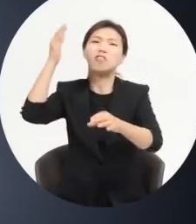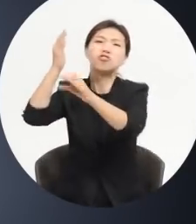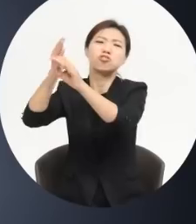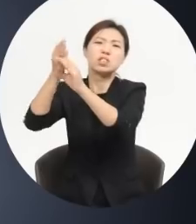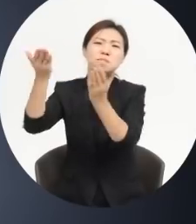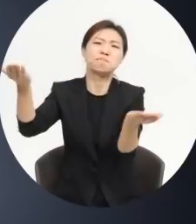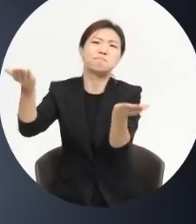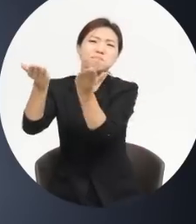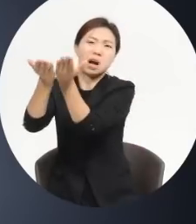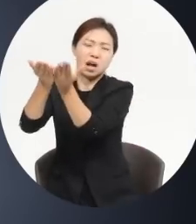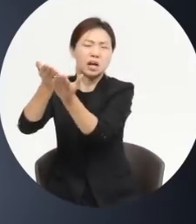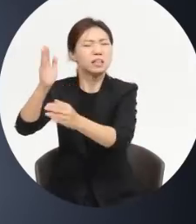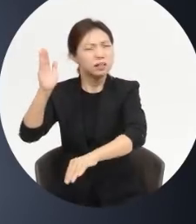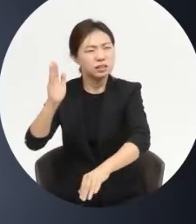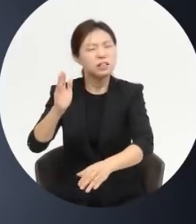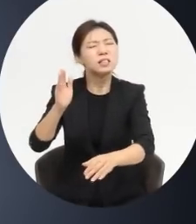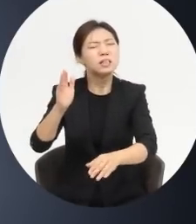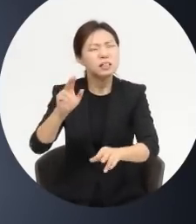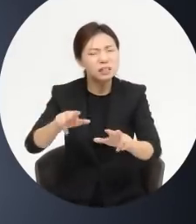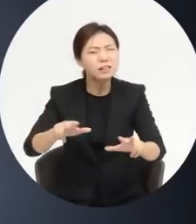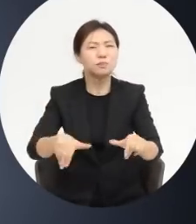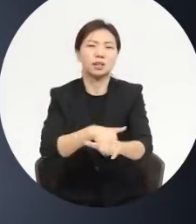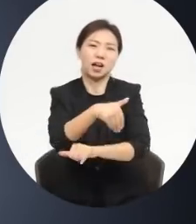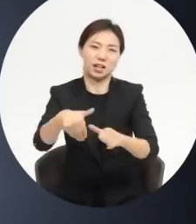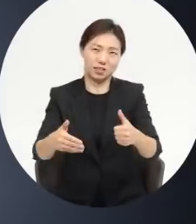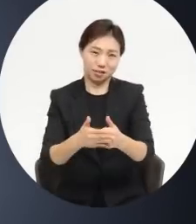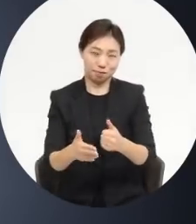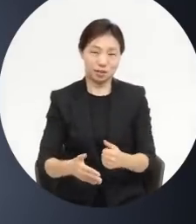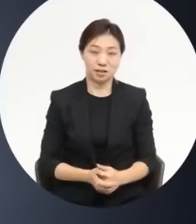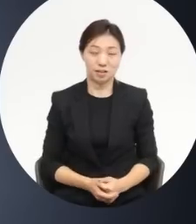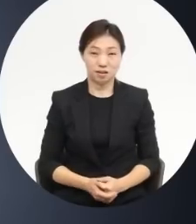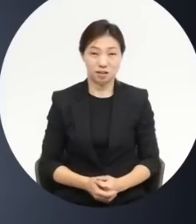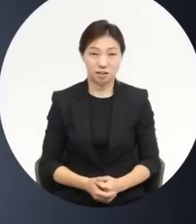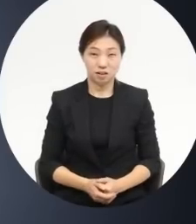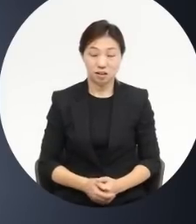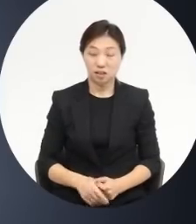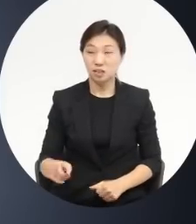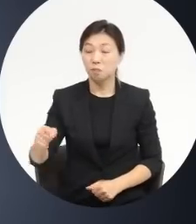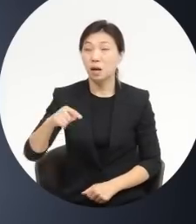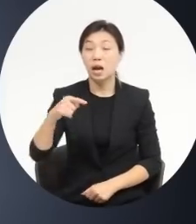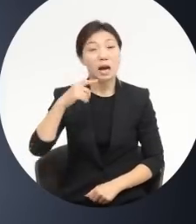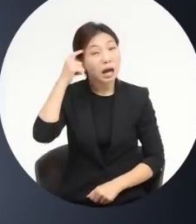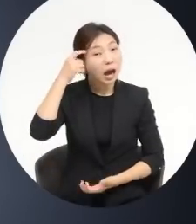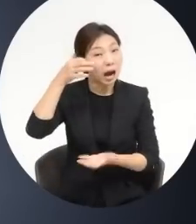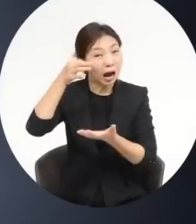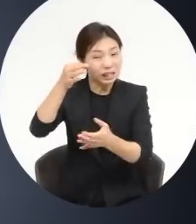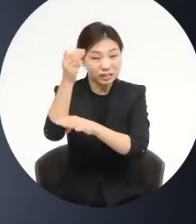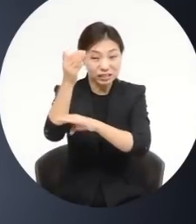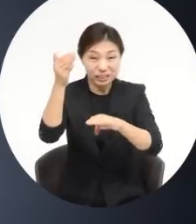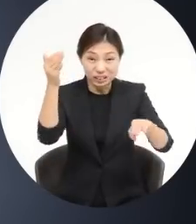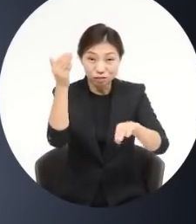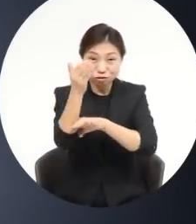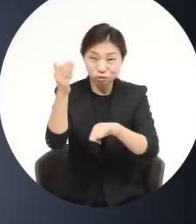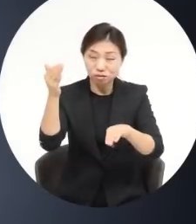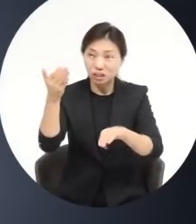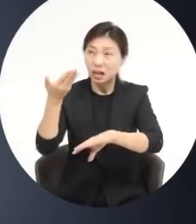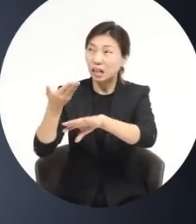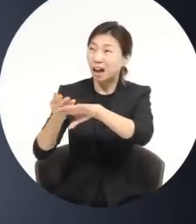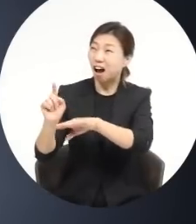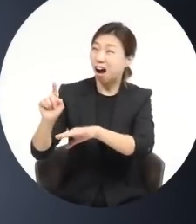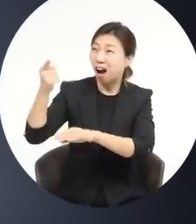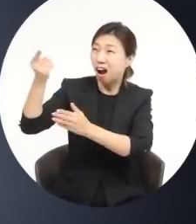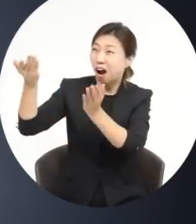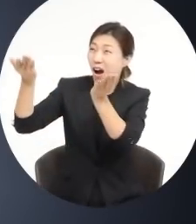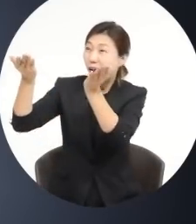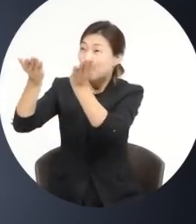그래서 이렇게 가치 기준을 두는 한은 자기의 괴로움은 헤어날 수가 없고, 이건 내가 나한테 불리한